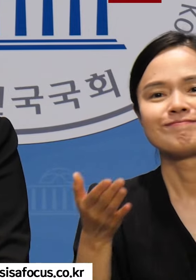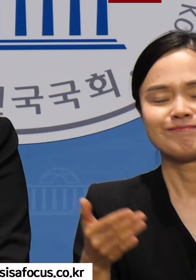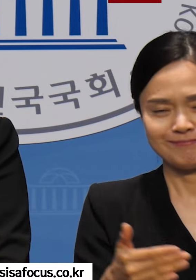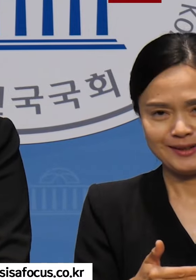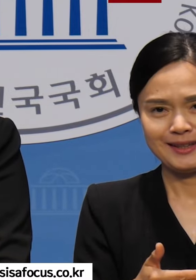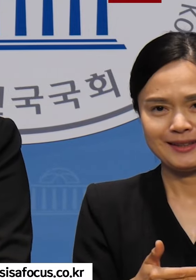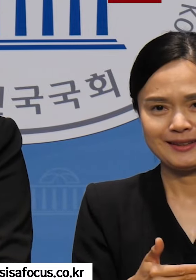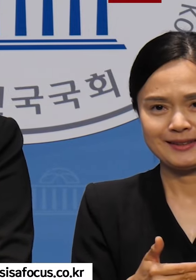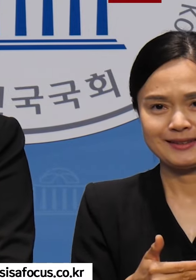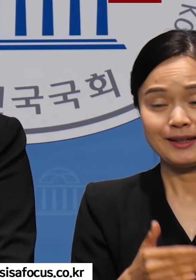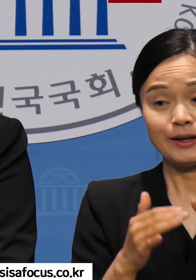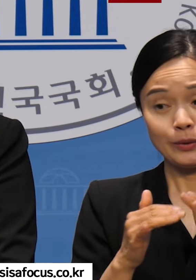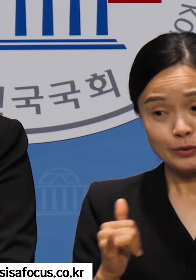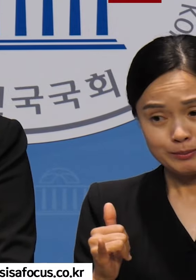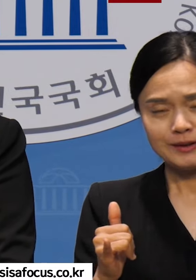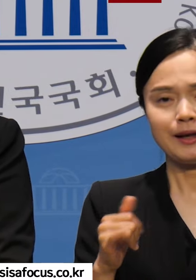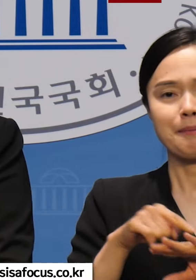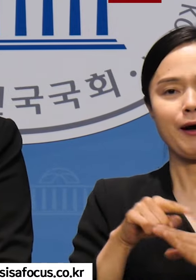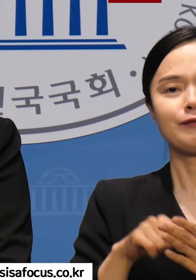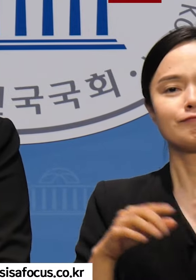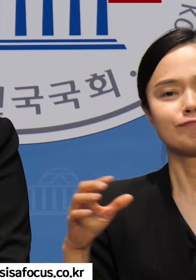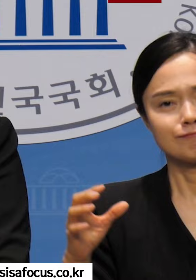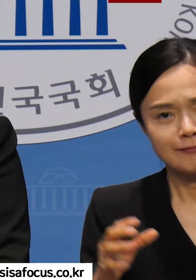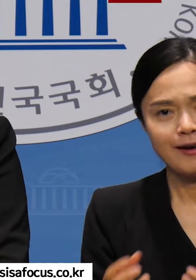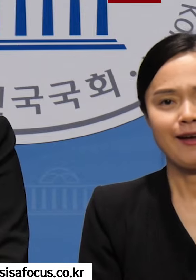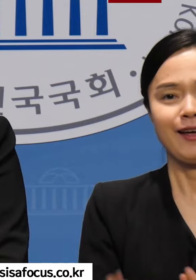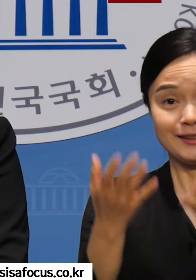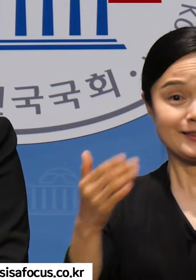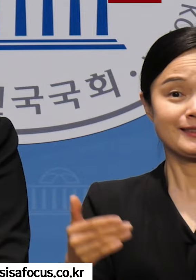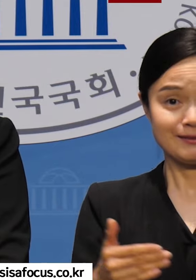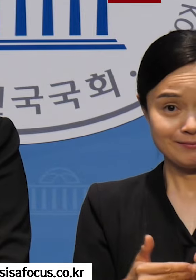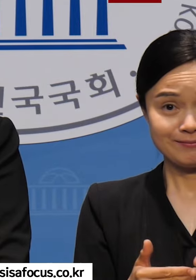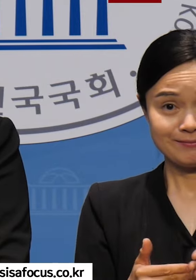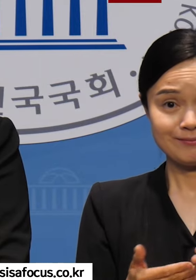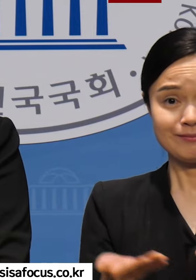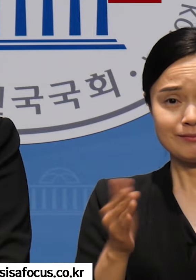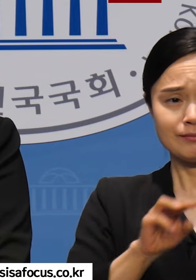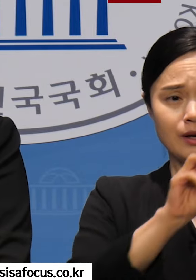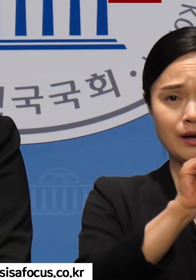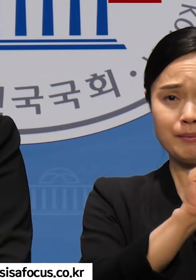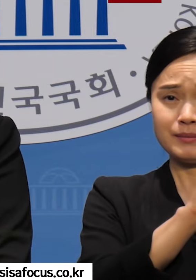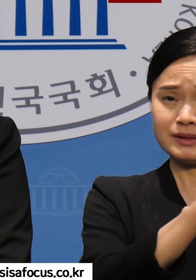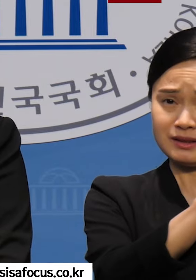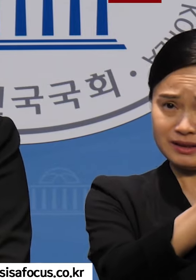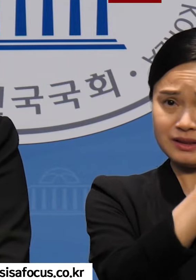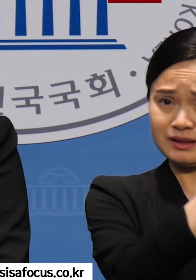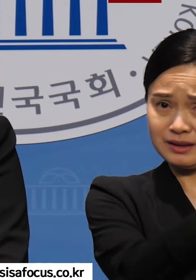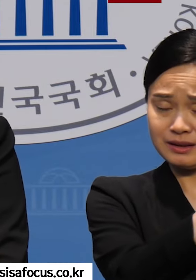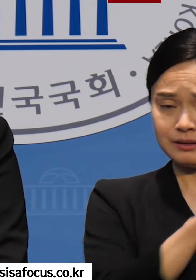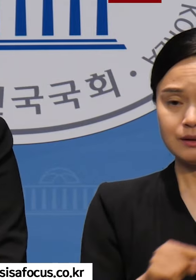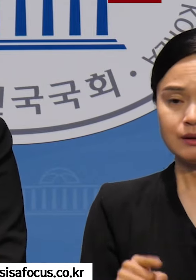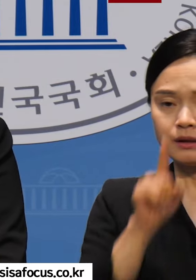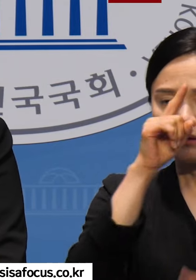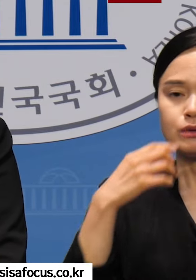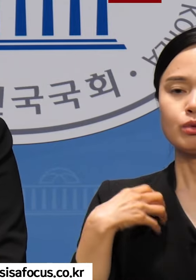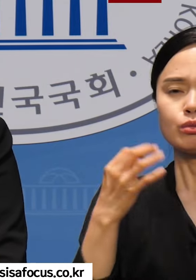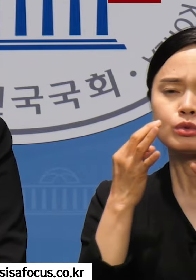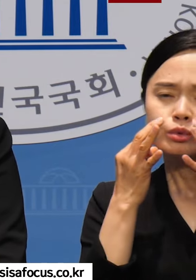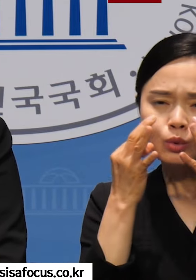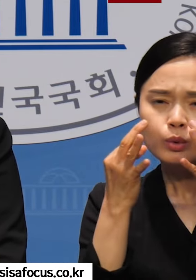없었습니다. 그런데 MBC는 역시나 이런 정부의 노력을 폄훼하며 정파적인 모습을